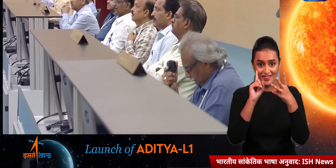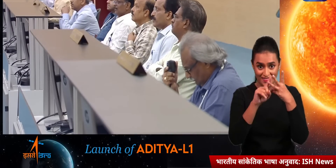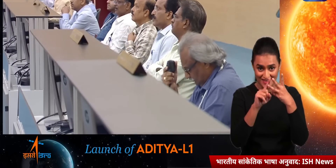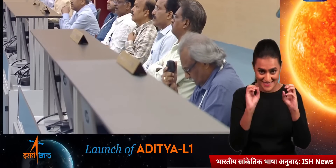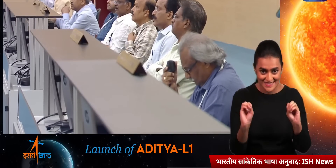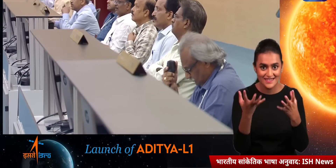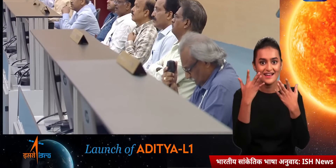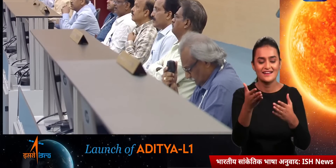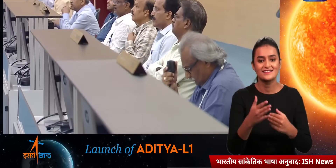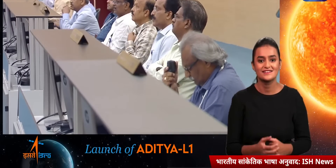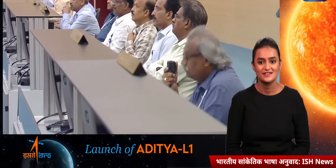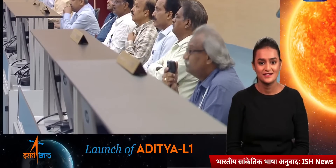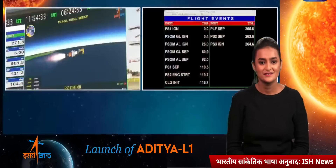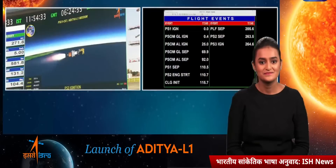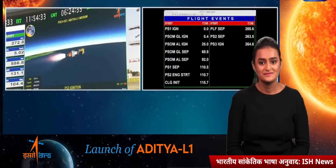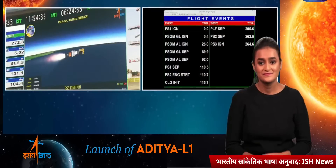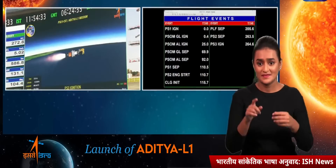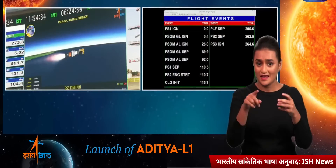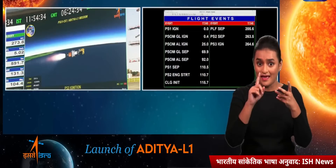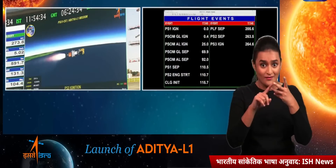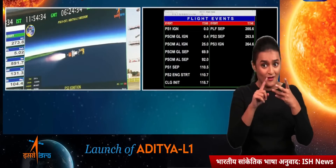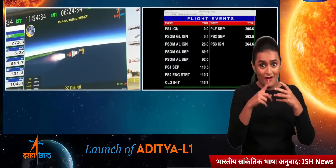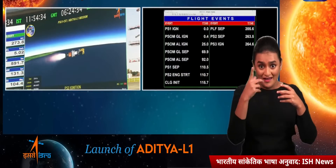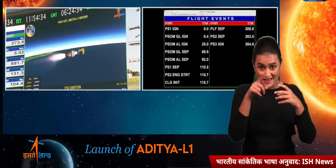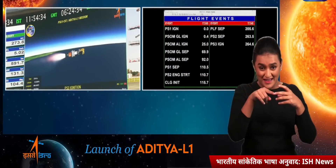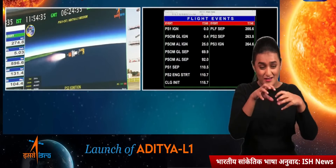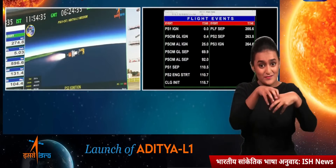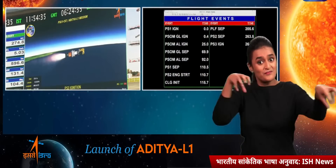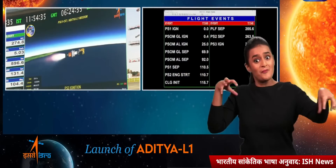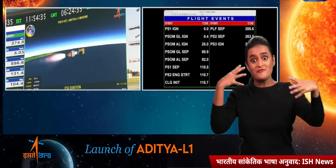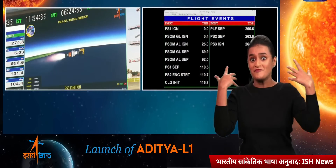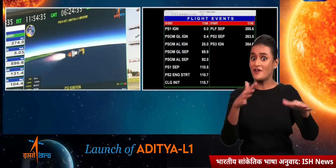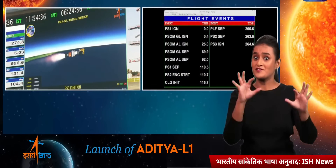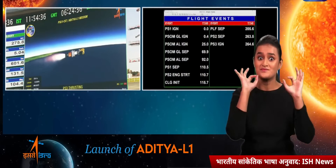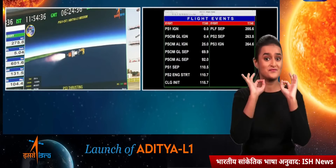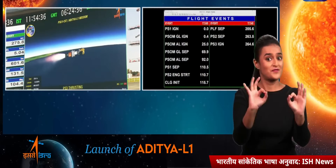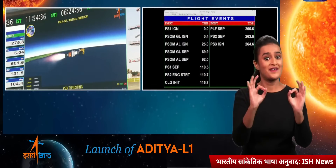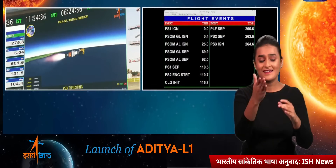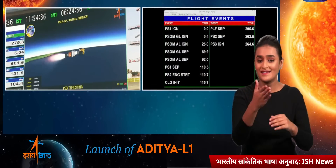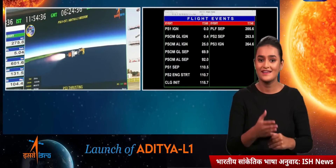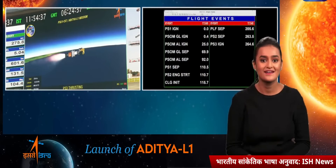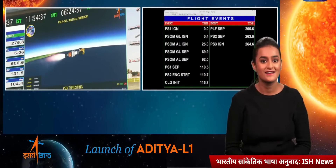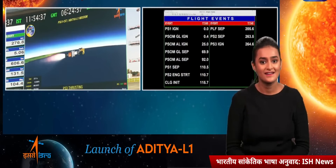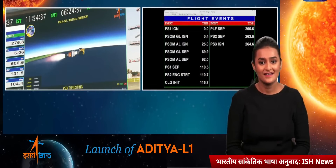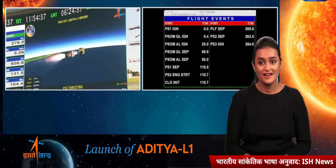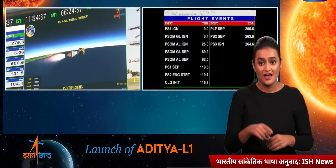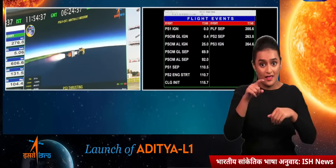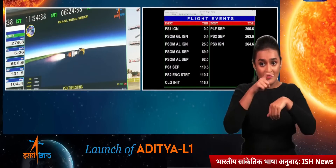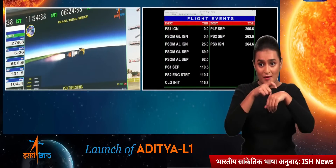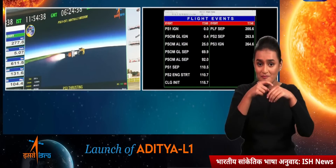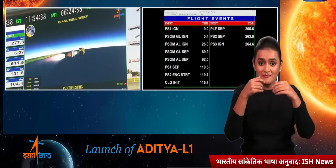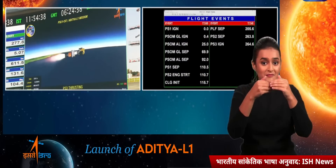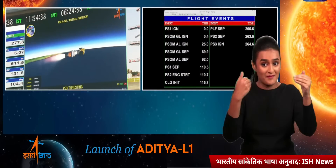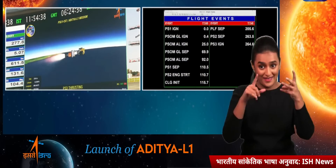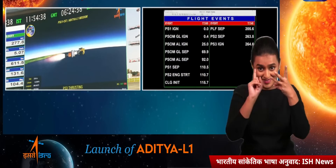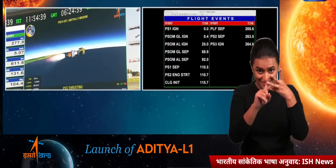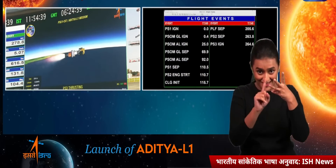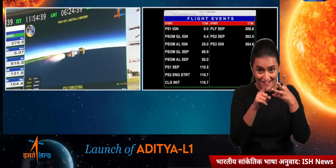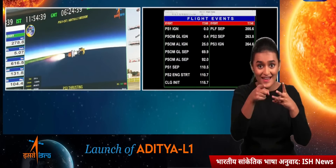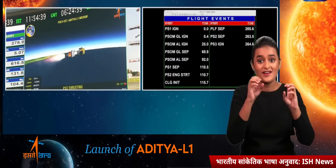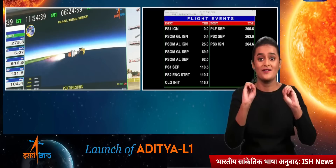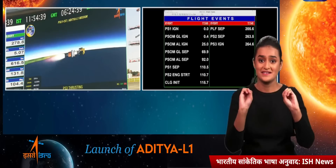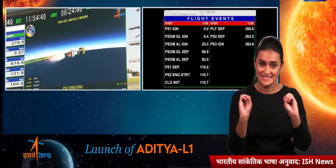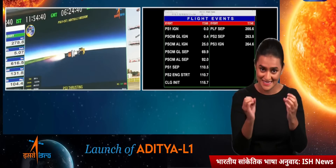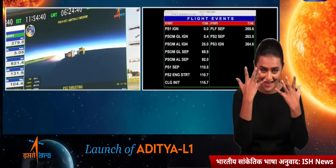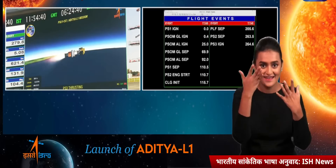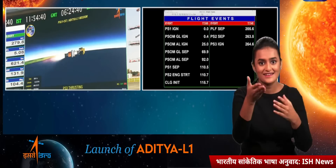द्वितीय चरण को भी सफलतापूर्वक यान से पृथक कर दिया गया है उसके प्रज्वलन काल समाप्त होने पर। Normal. और तृतीय चरण जो कि